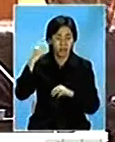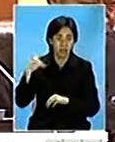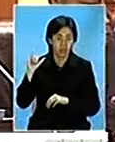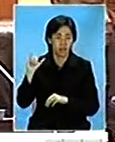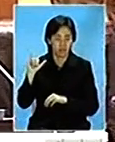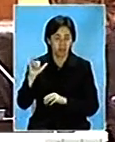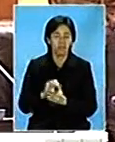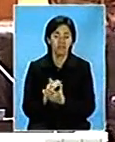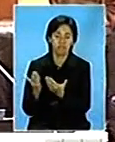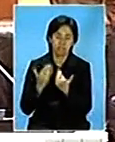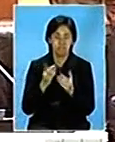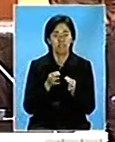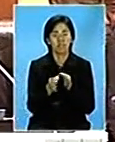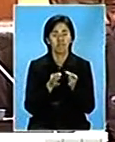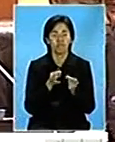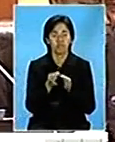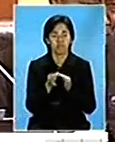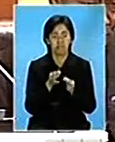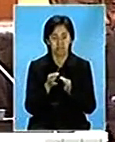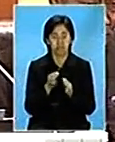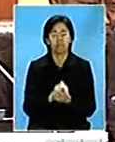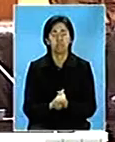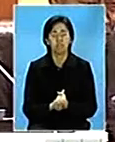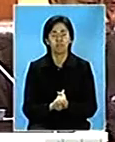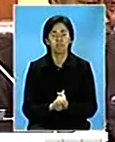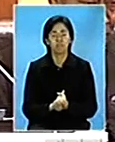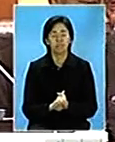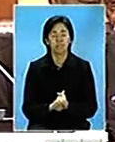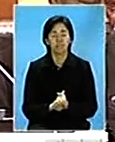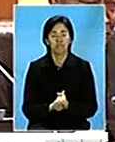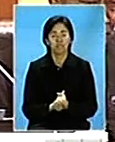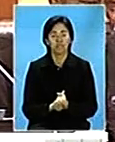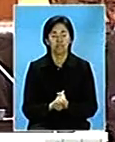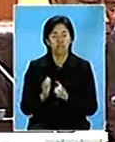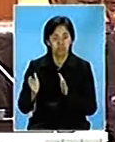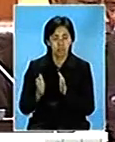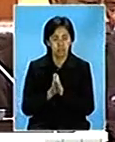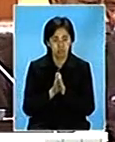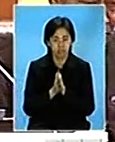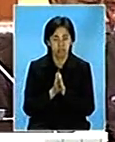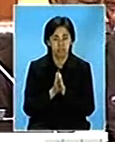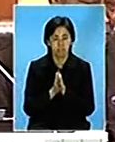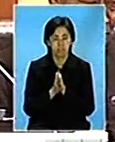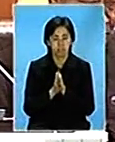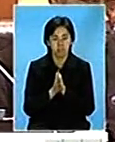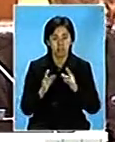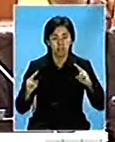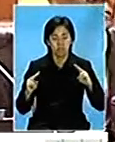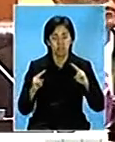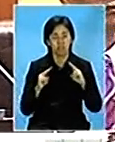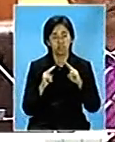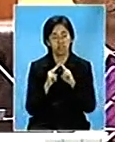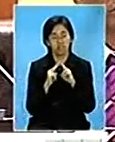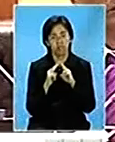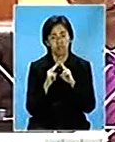วัตรให้เป็นผู้มาชี้แจงตอบกระทู้ถามร่วมกับทางรัฐมนตรีชั